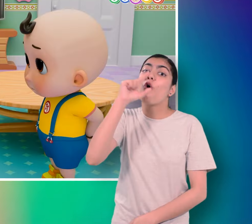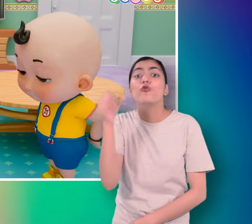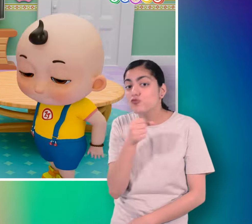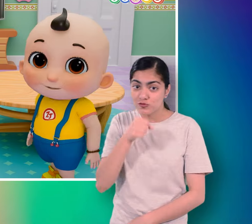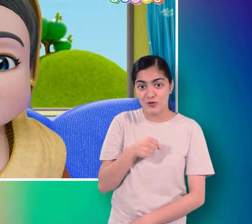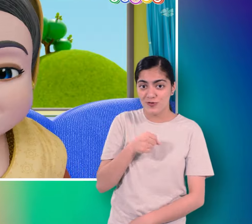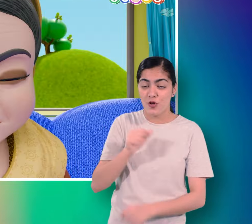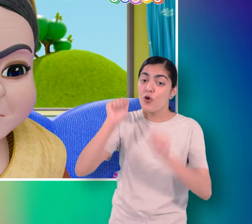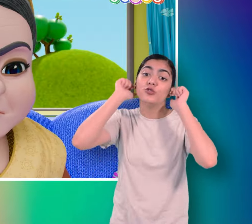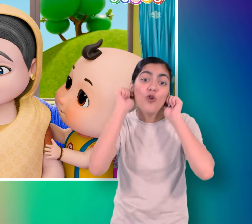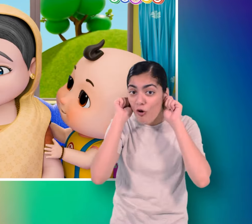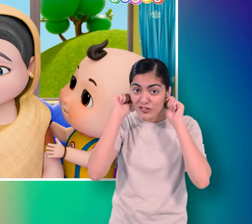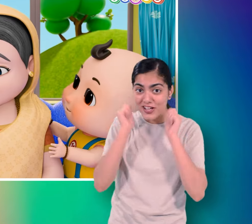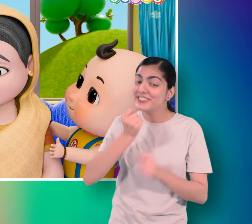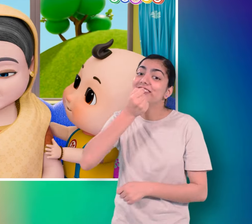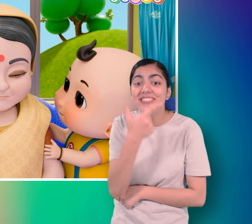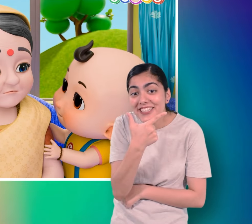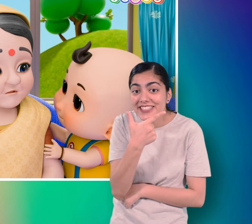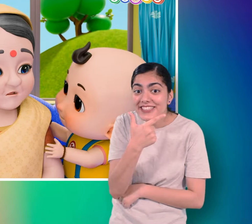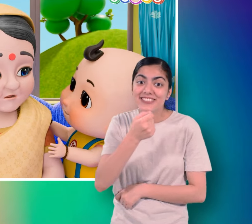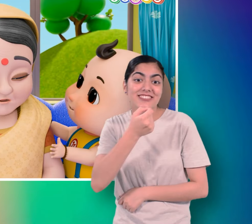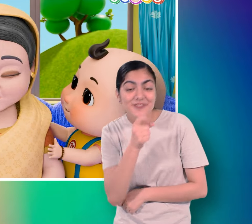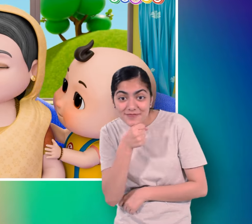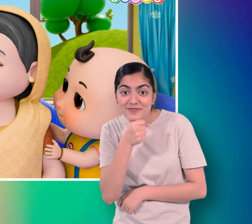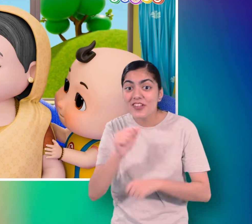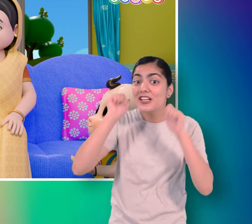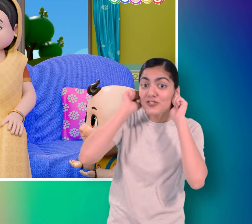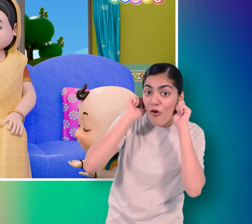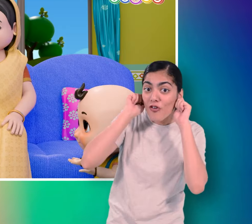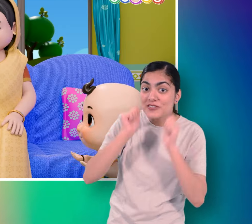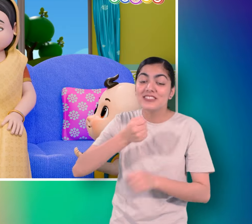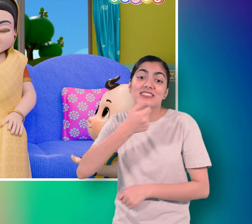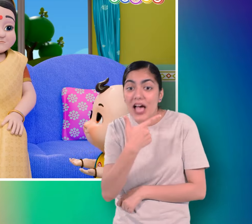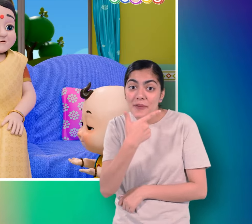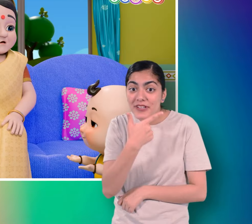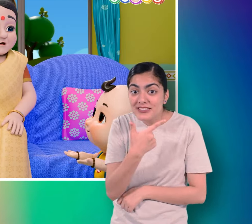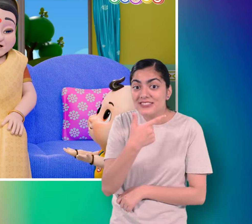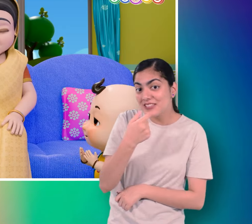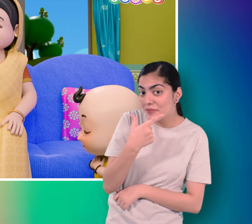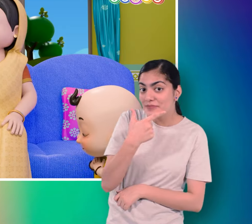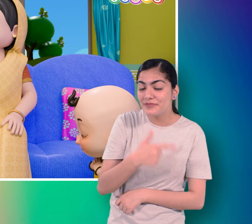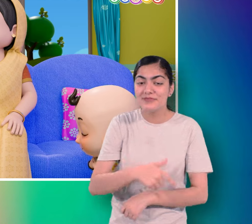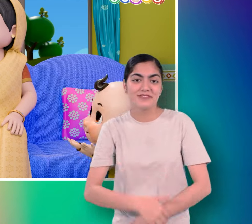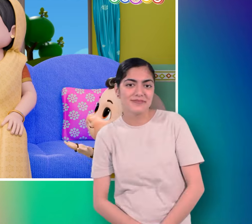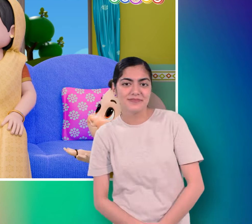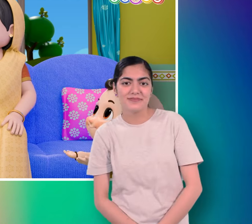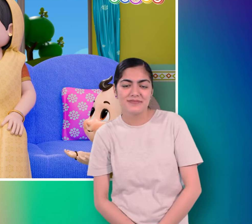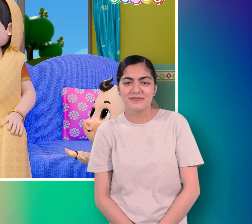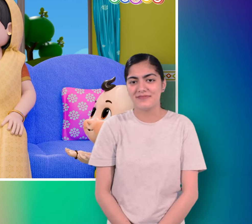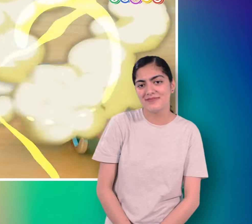अम्मा दादी अम्मा दादी अम्मा मा जा दादी अम्मा दादी अम्मामा